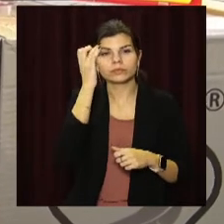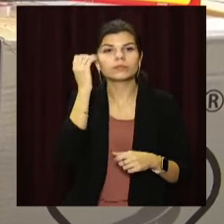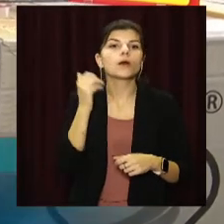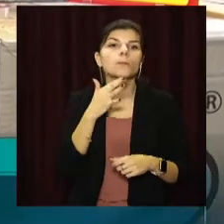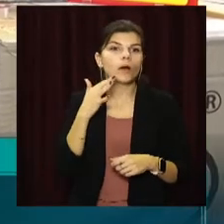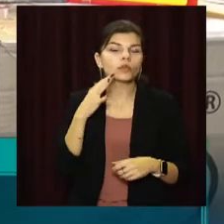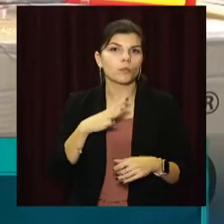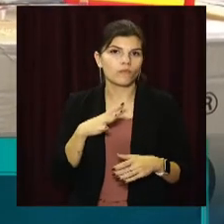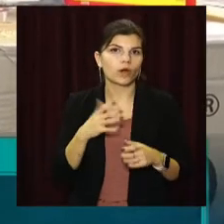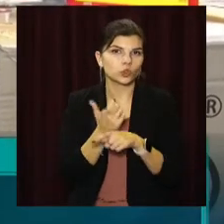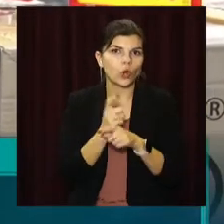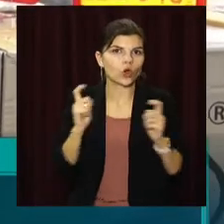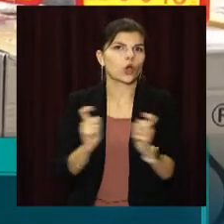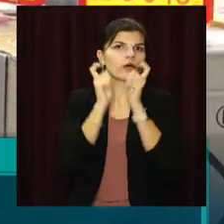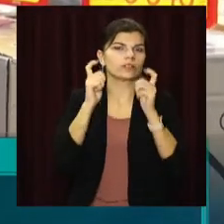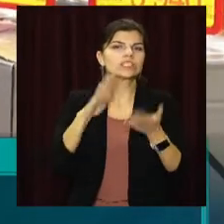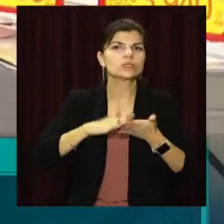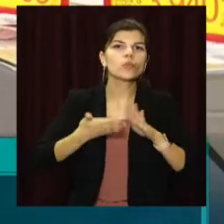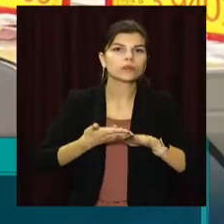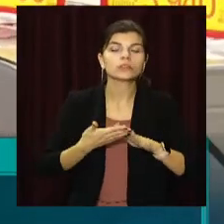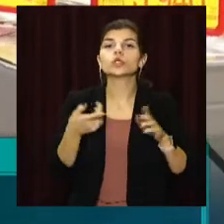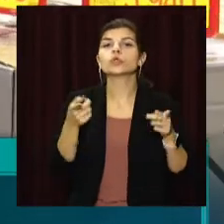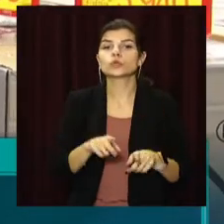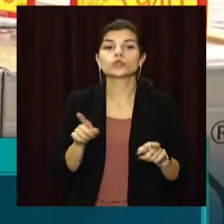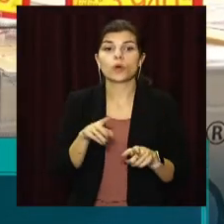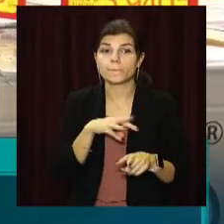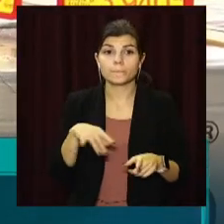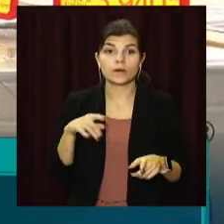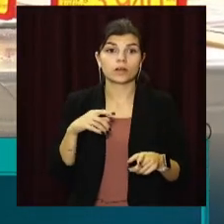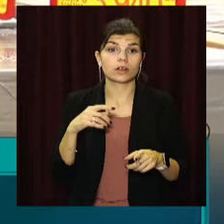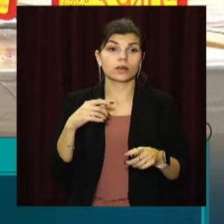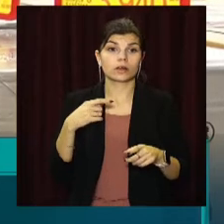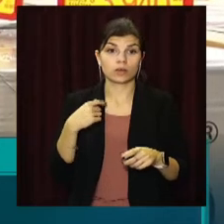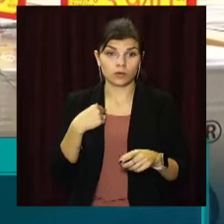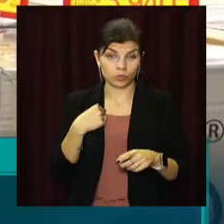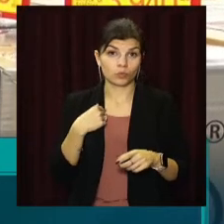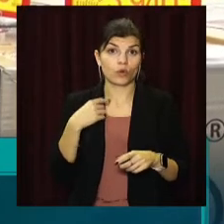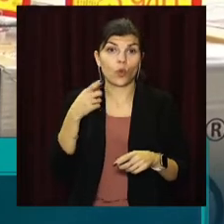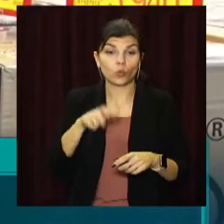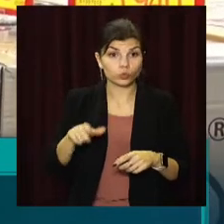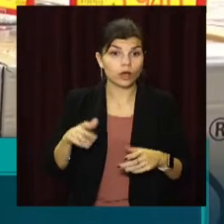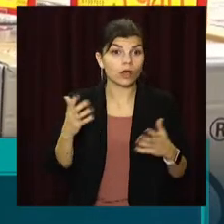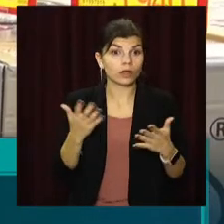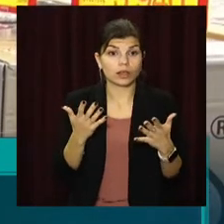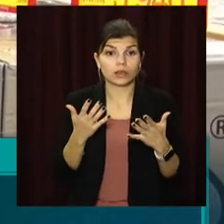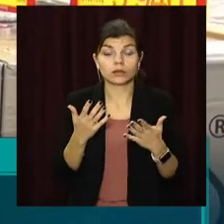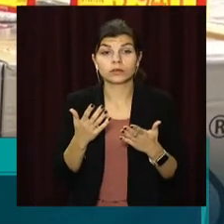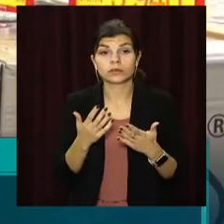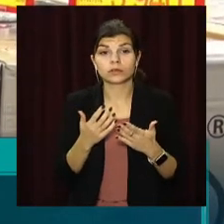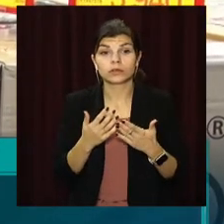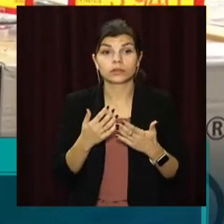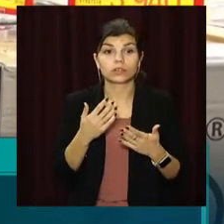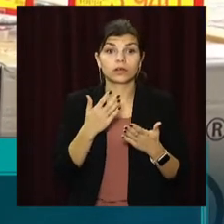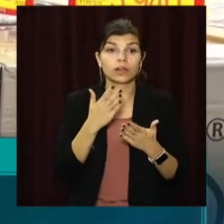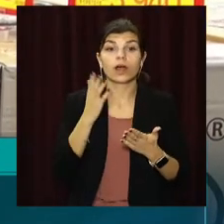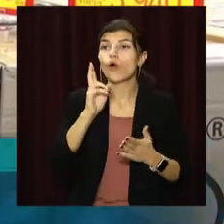буває конфліктних ситуацій. Буває. Але те, що ми процентів 90 людей, які не мають торгові